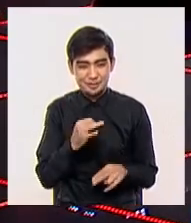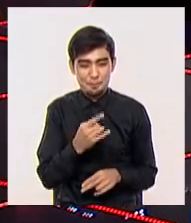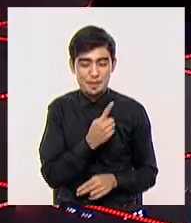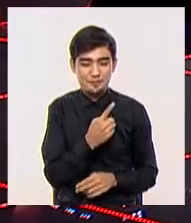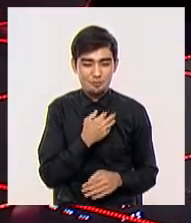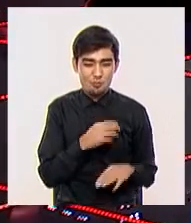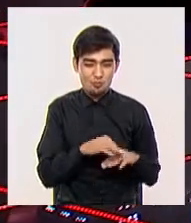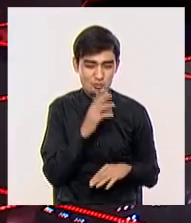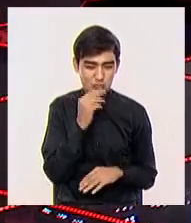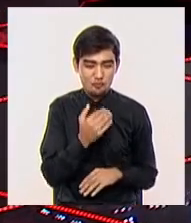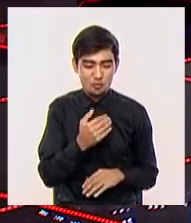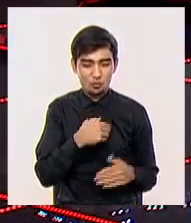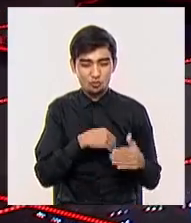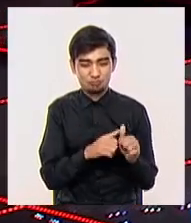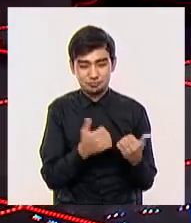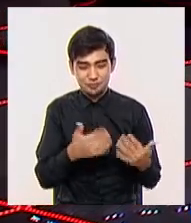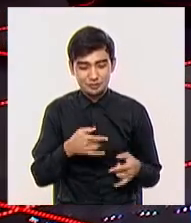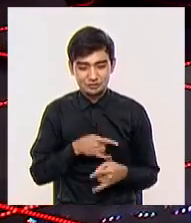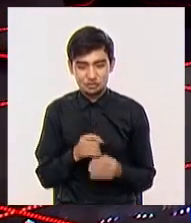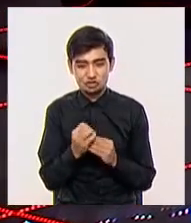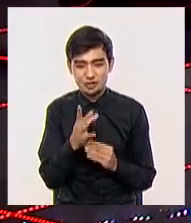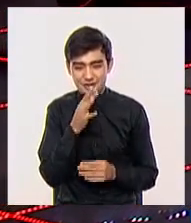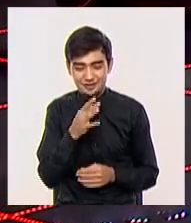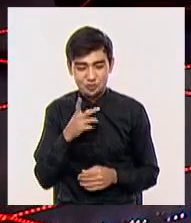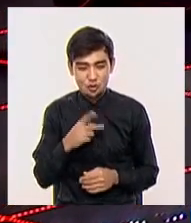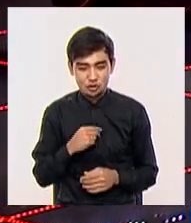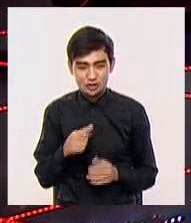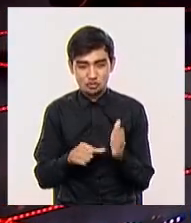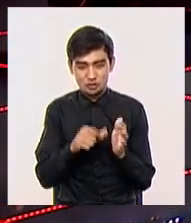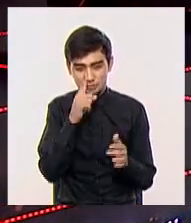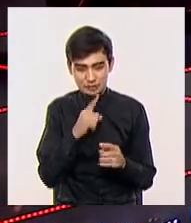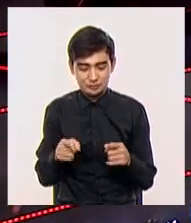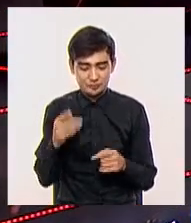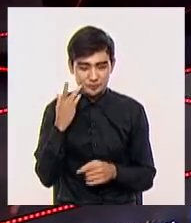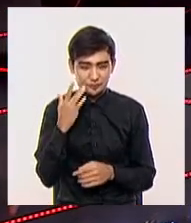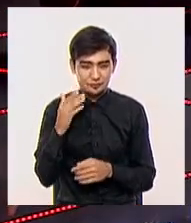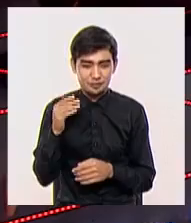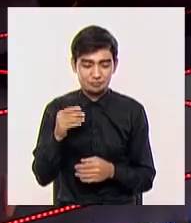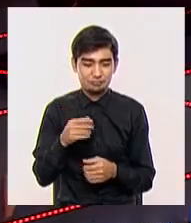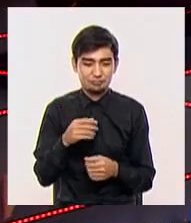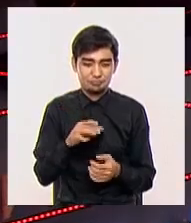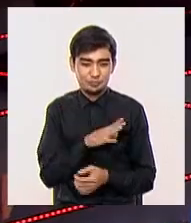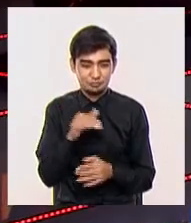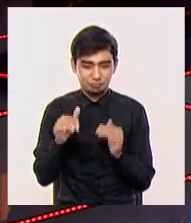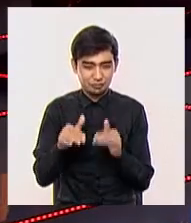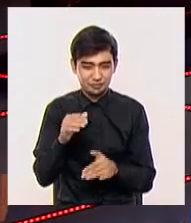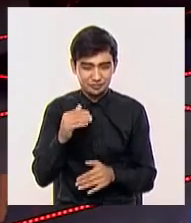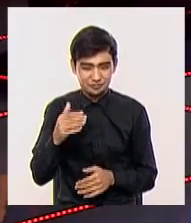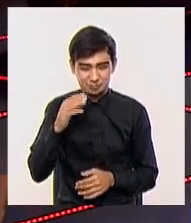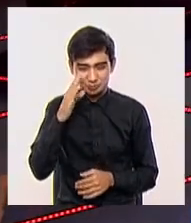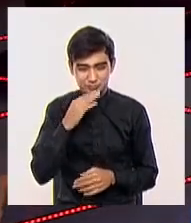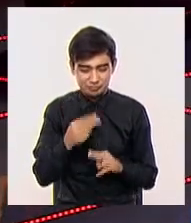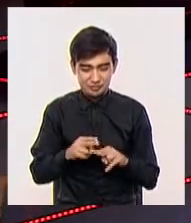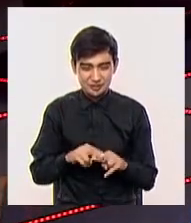туған 14 жастағы қызыма соңғы 6 ай бойы тиісіп келгенін білдім дейді. Арнамызға хабарласқан ана өгей әкесі үйде